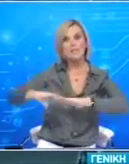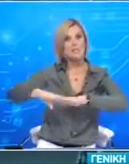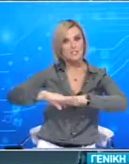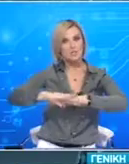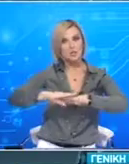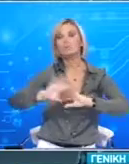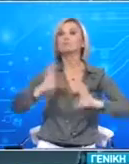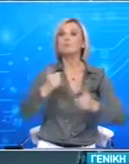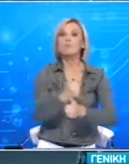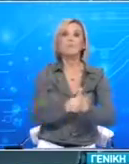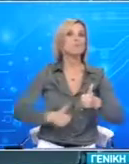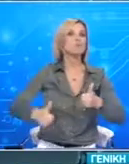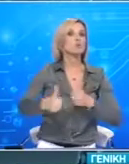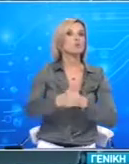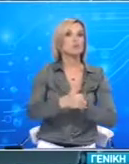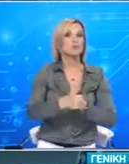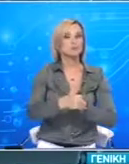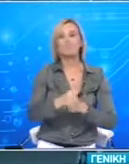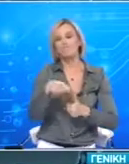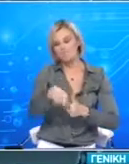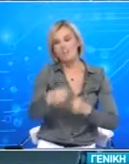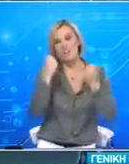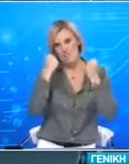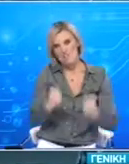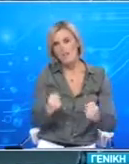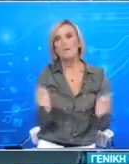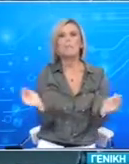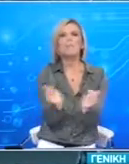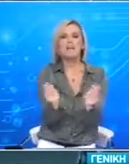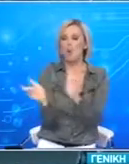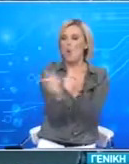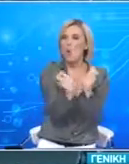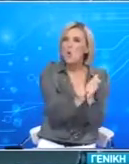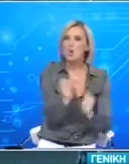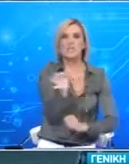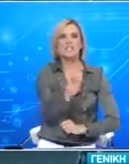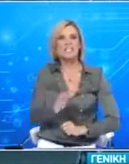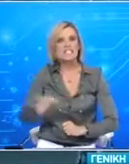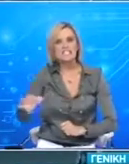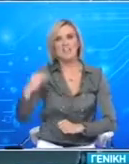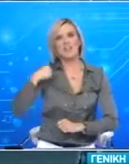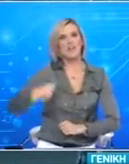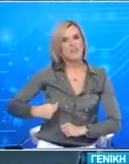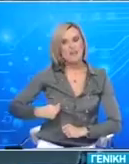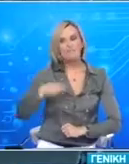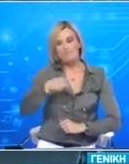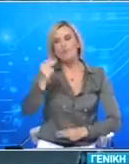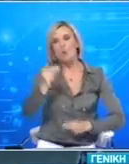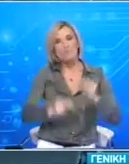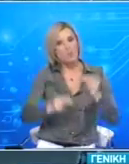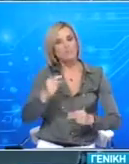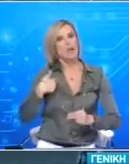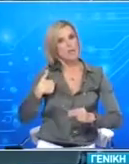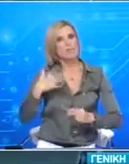ο περιορισμός των επιπτώσεων της κρίσης στις τοπικές κοινωνίες, με την έμπρακτη στήριξη των Δήμων, με χρηματοδοτικά εργαλεία όπως το Ταμείο